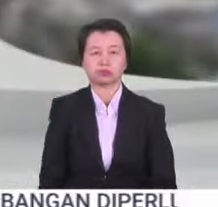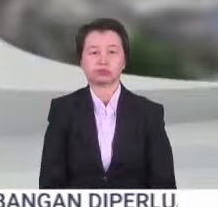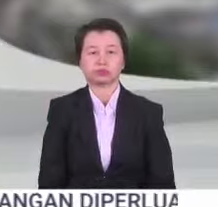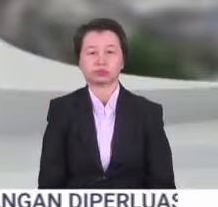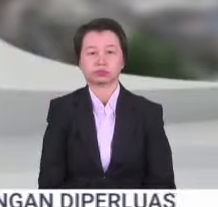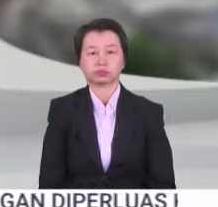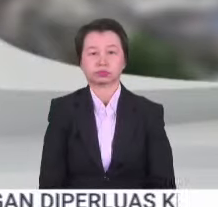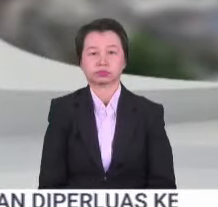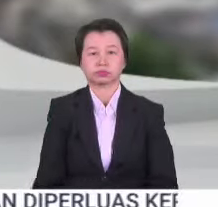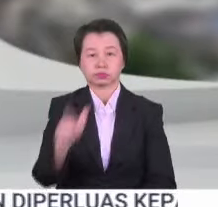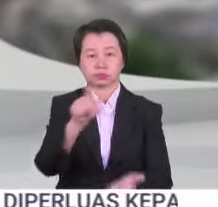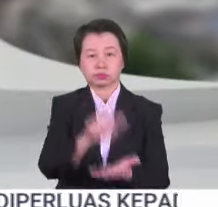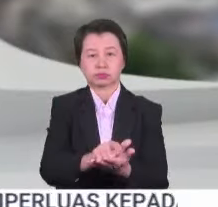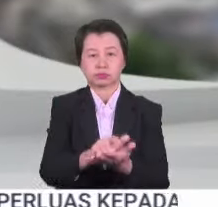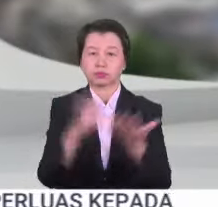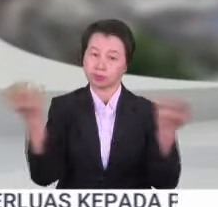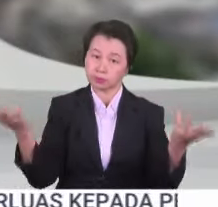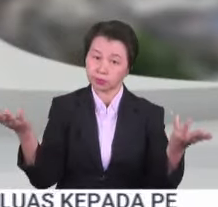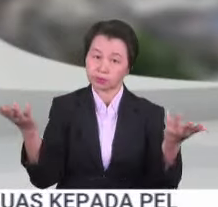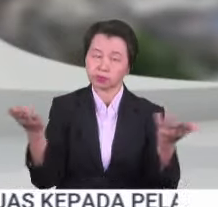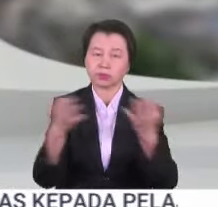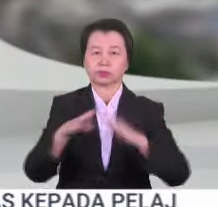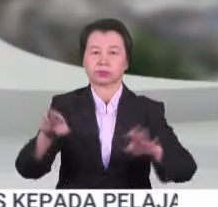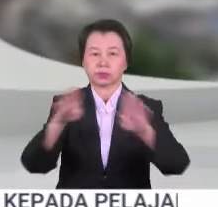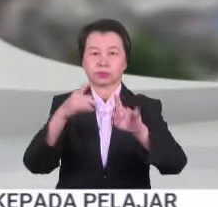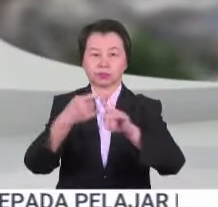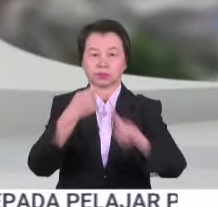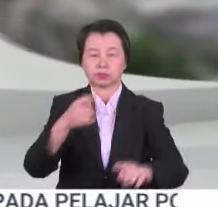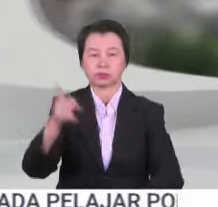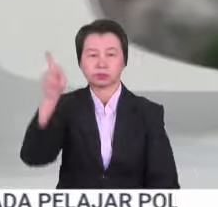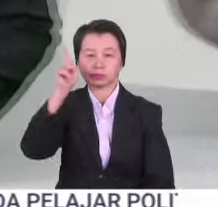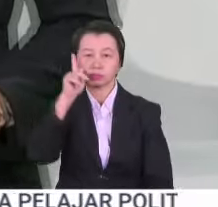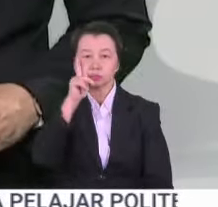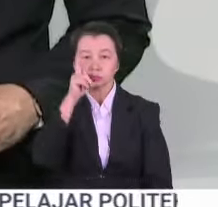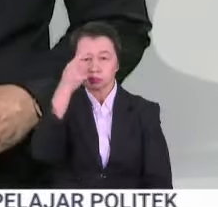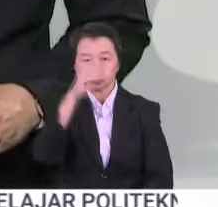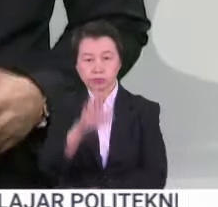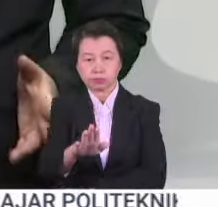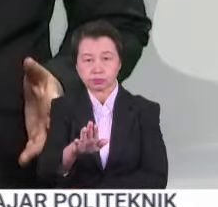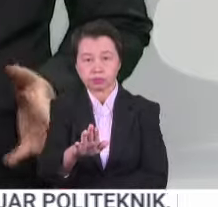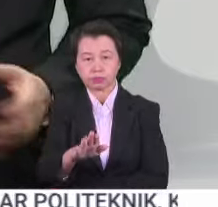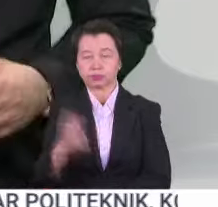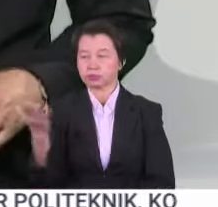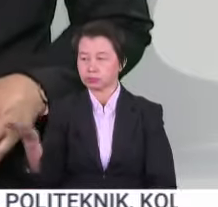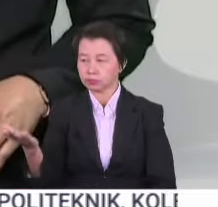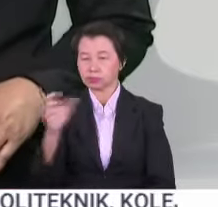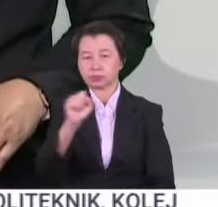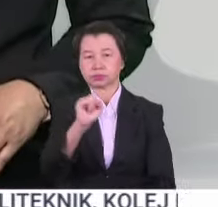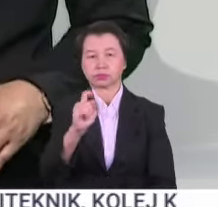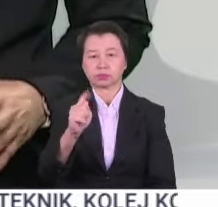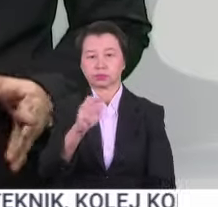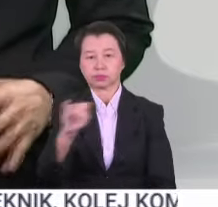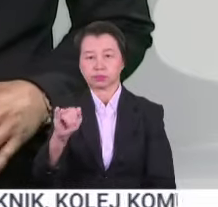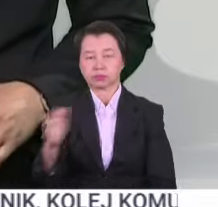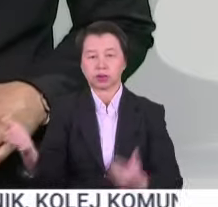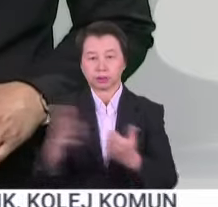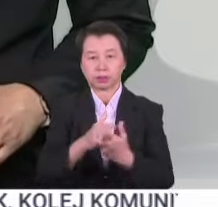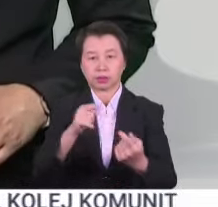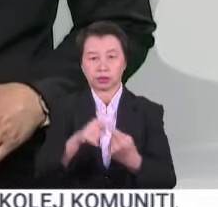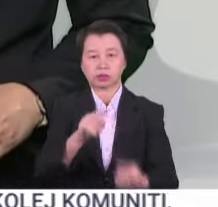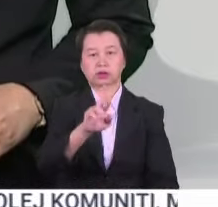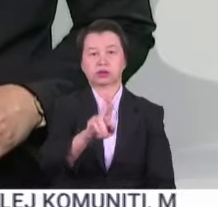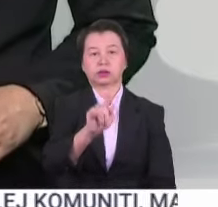Kedah itu tadi mengakhiri bahan berita dari negeri jelapan padi untuk petang ini saya Siti Zaid Osman kembali